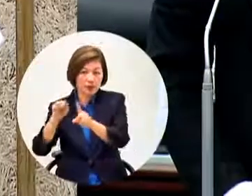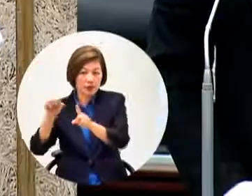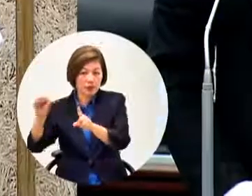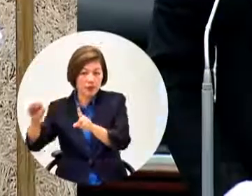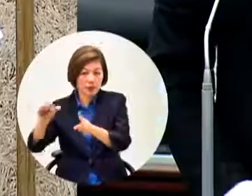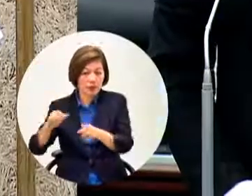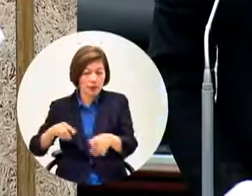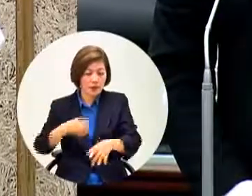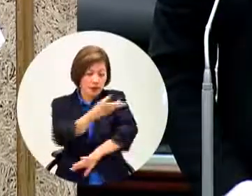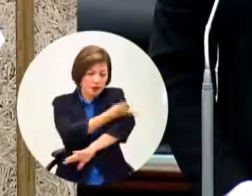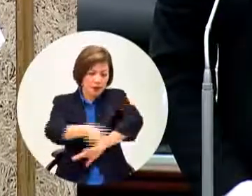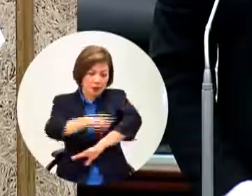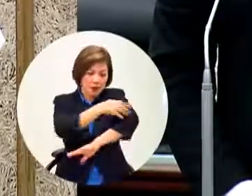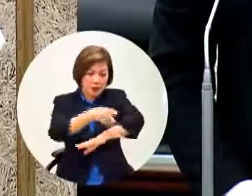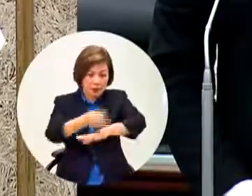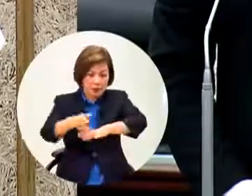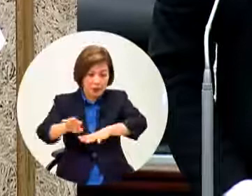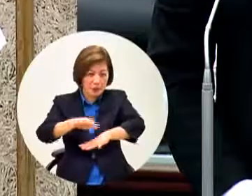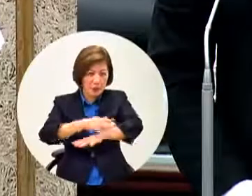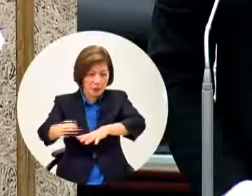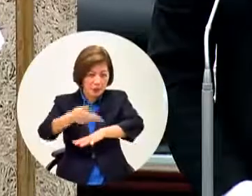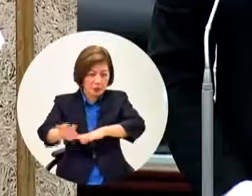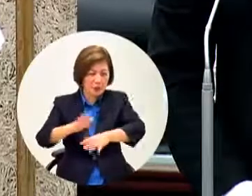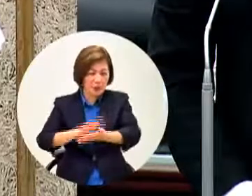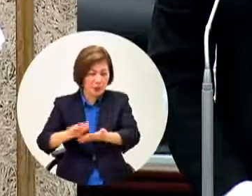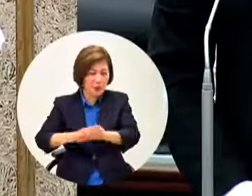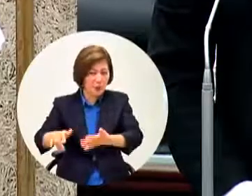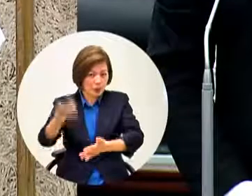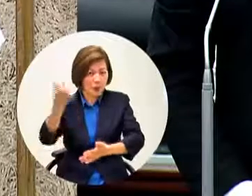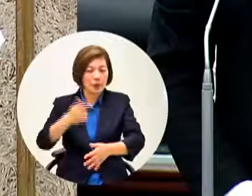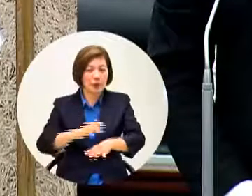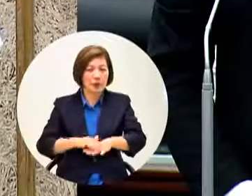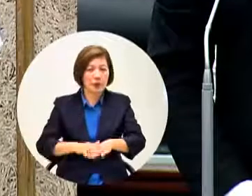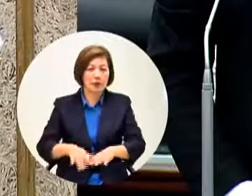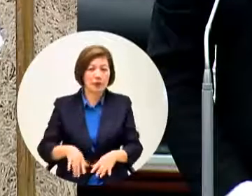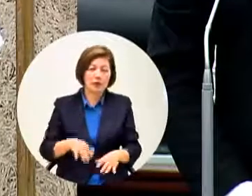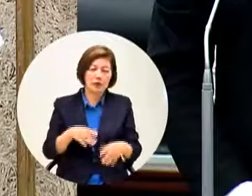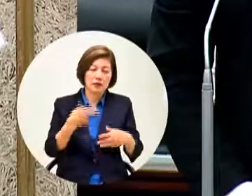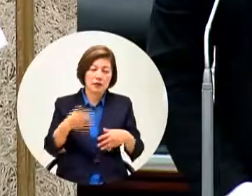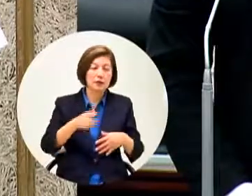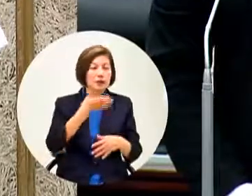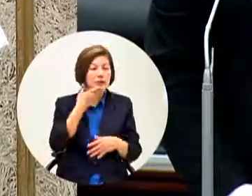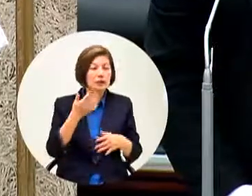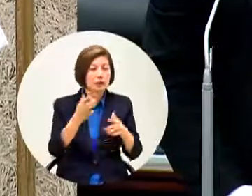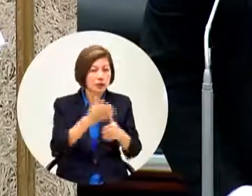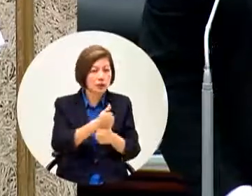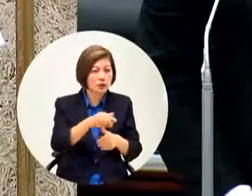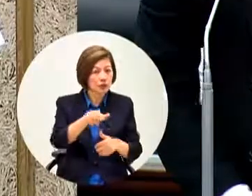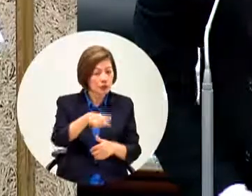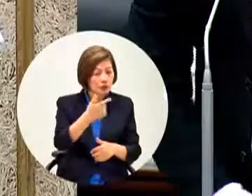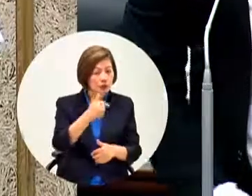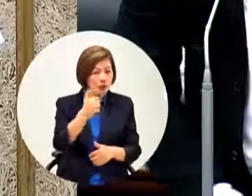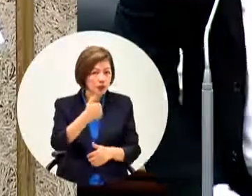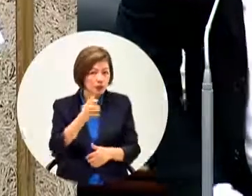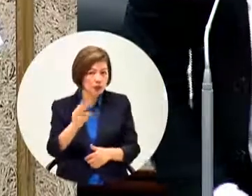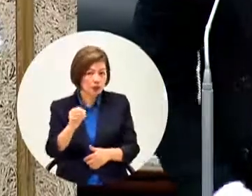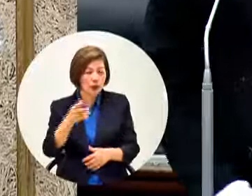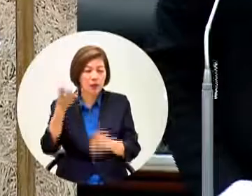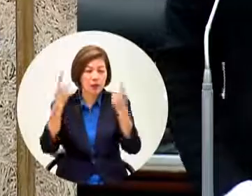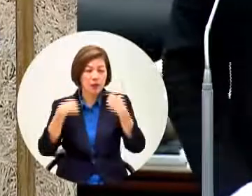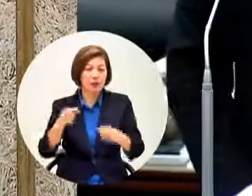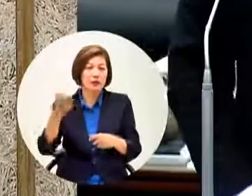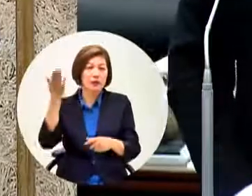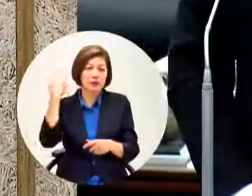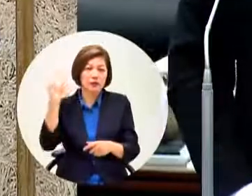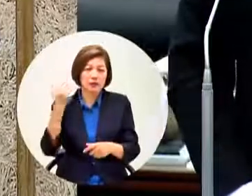够赶快排出去。那另外水利署这个部分650万，主要是做一个原来过去在这一个区